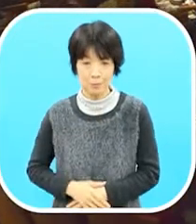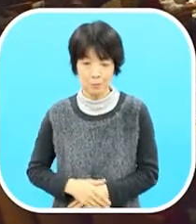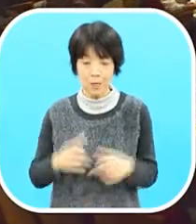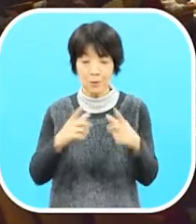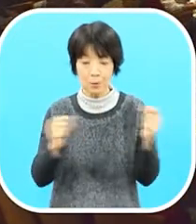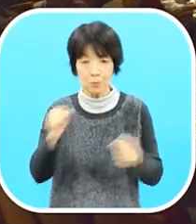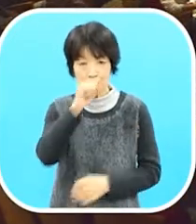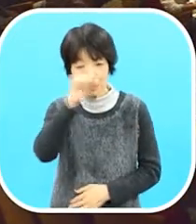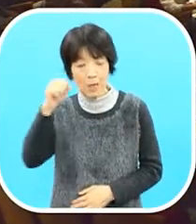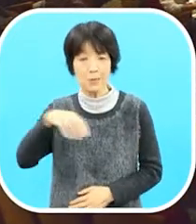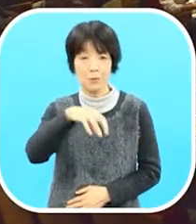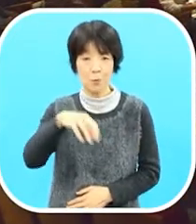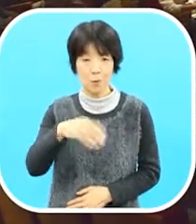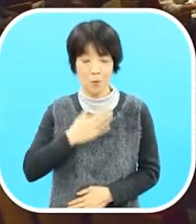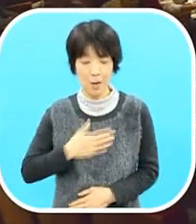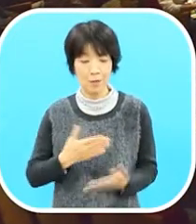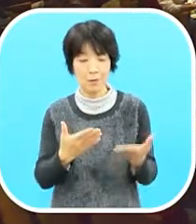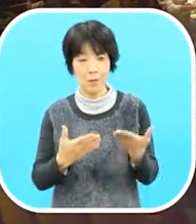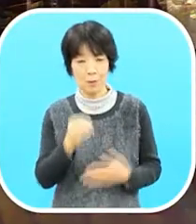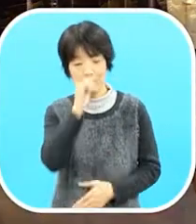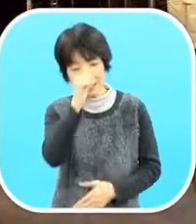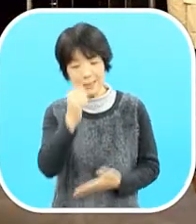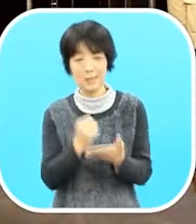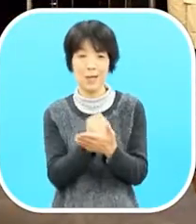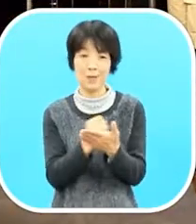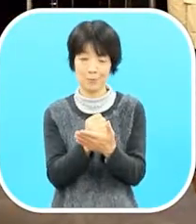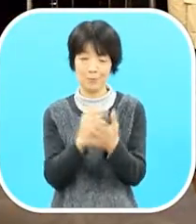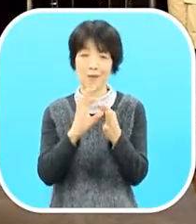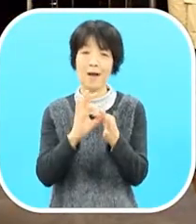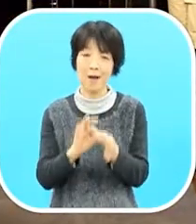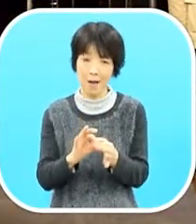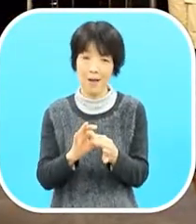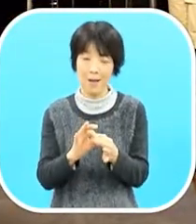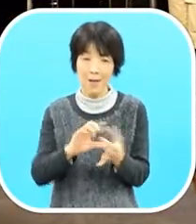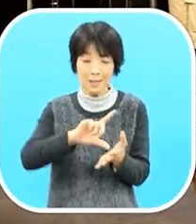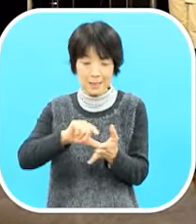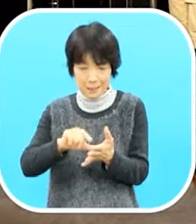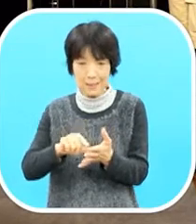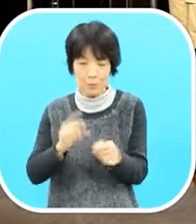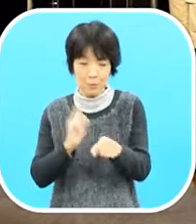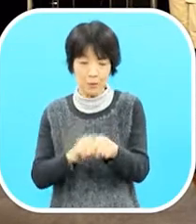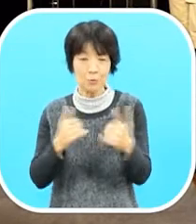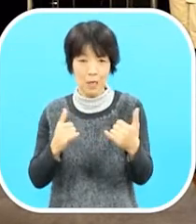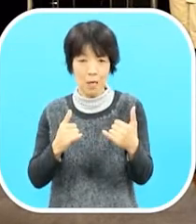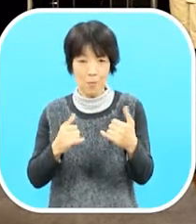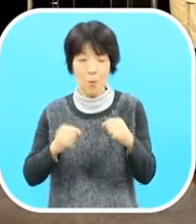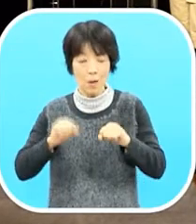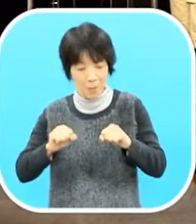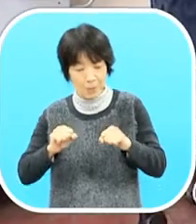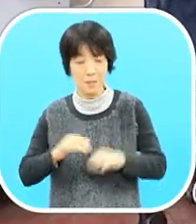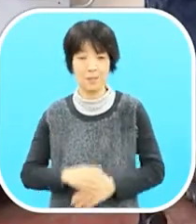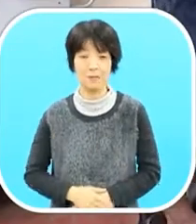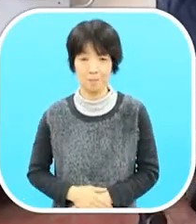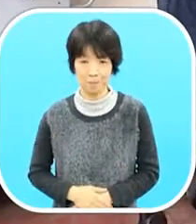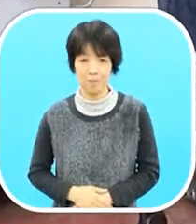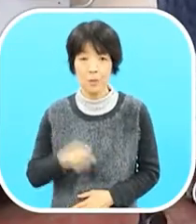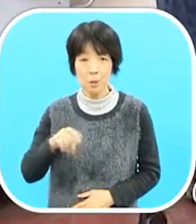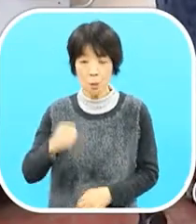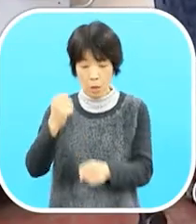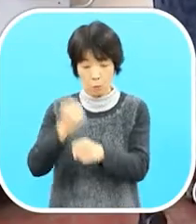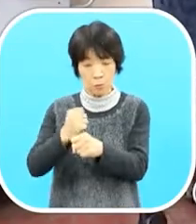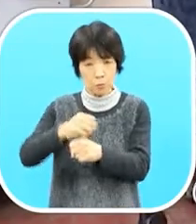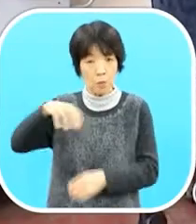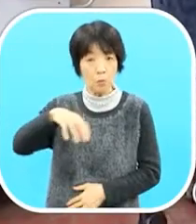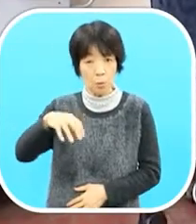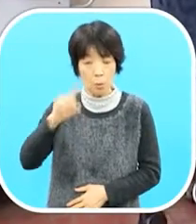世界の皆さんに知っていただく大きなチャンスになりますので、地元の花火師さんたちも張り切っています。マティログさん、 はい、 今日は花